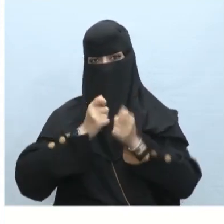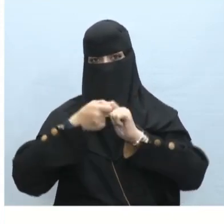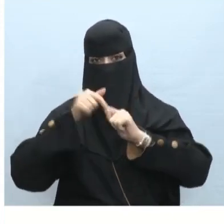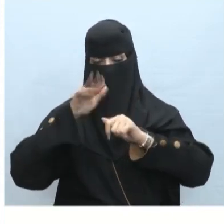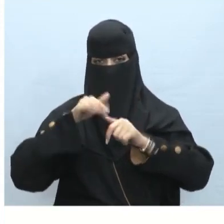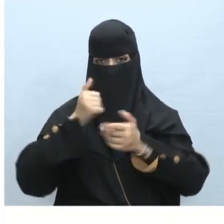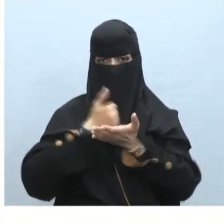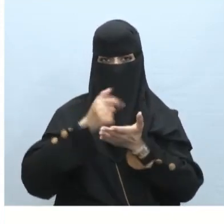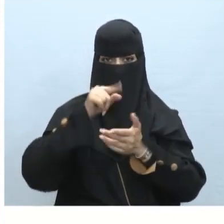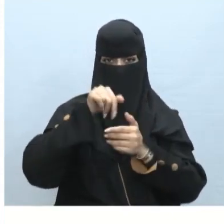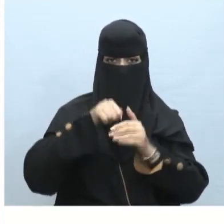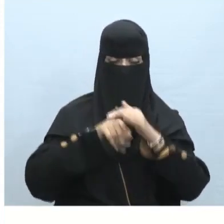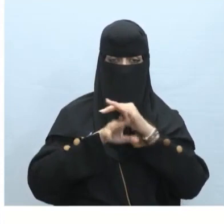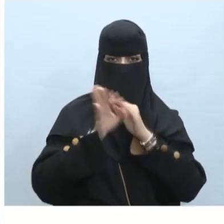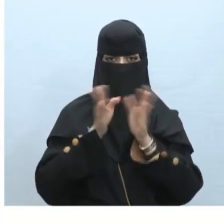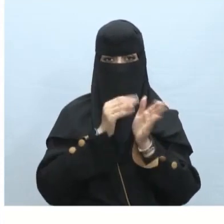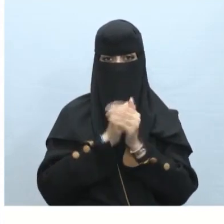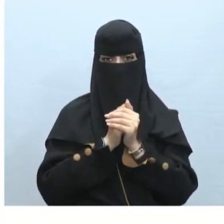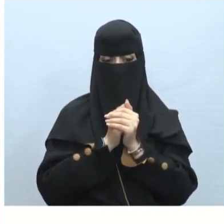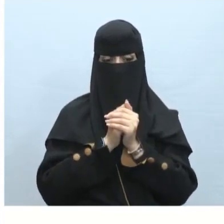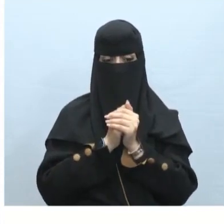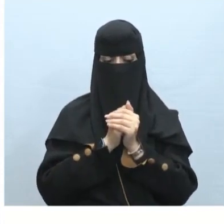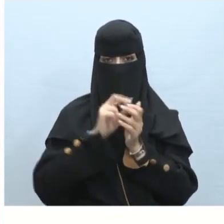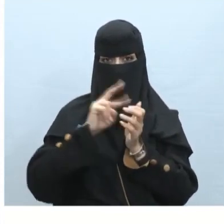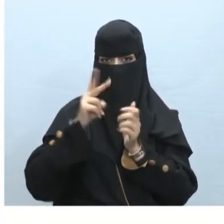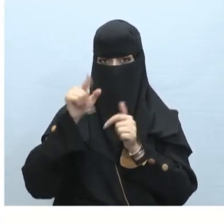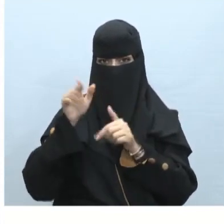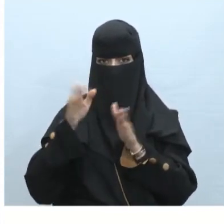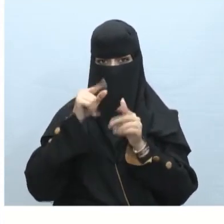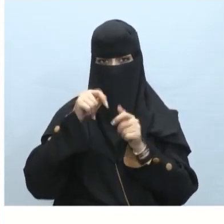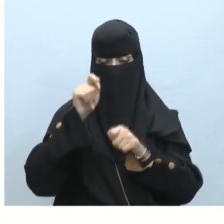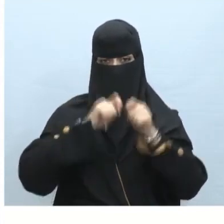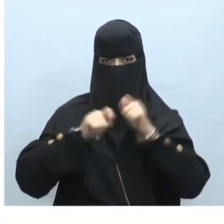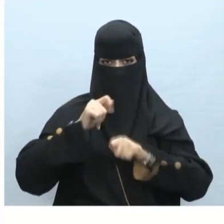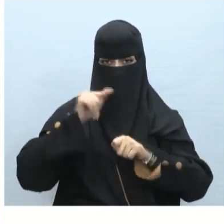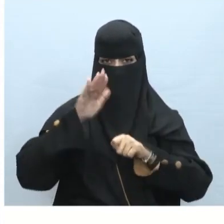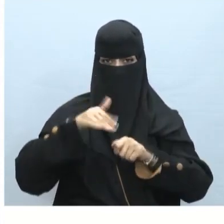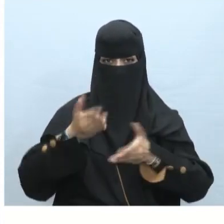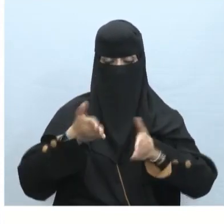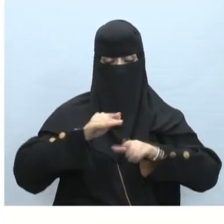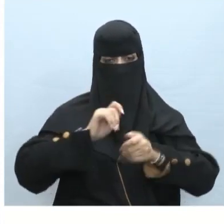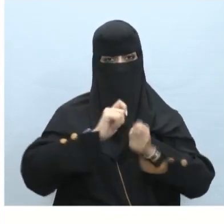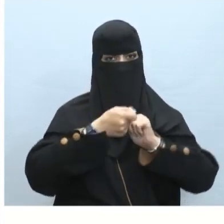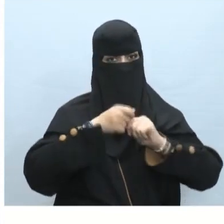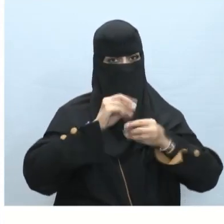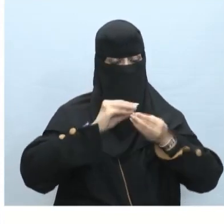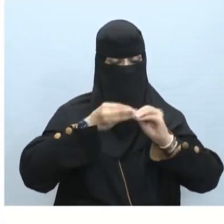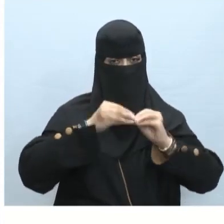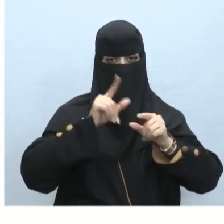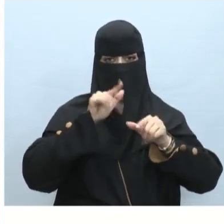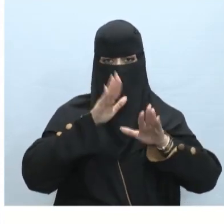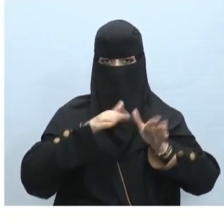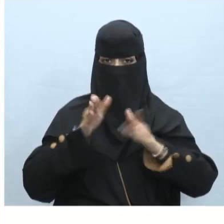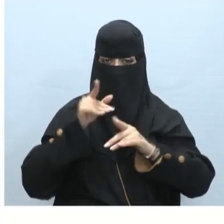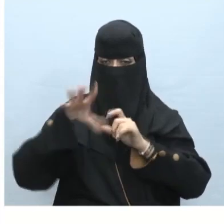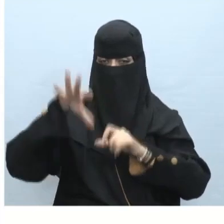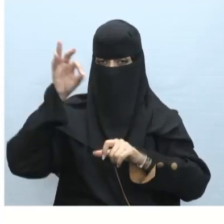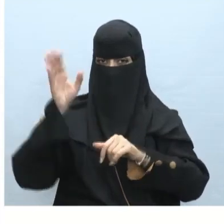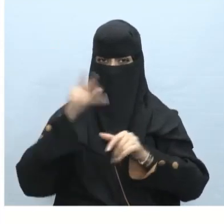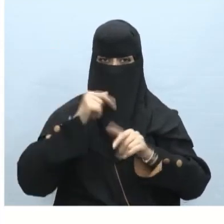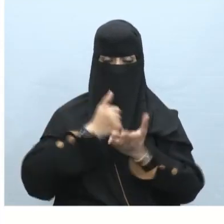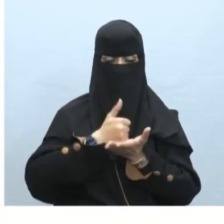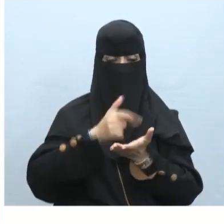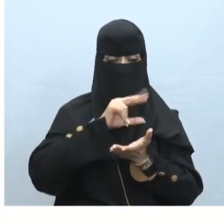نمط رسم سمارت ارض نوع السمارت المستخدم كذلك تغيير اللون وايضا اختيار